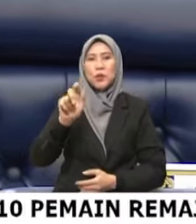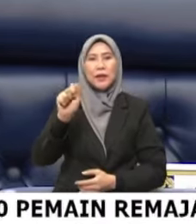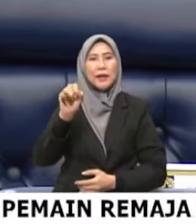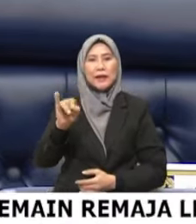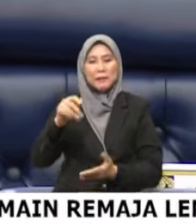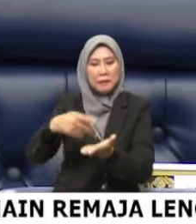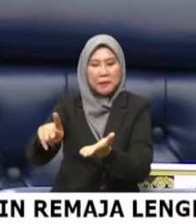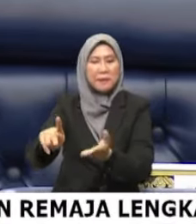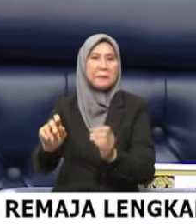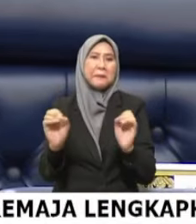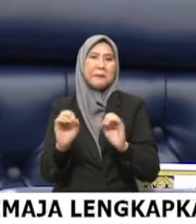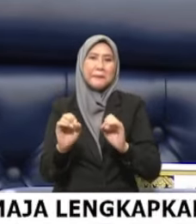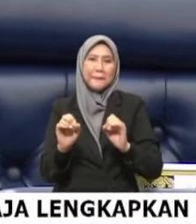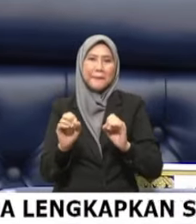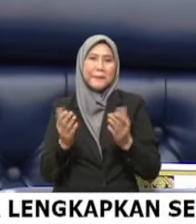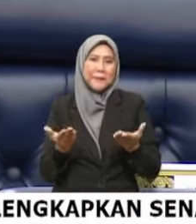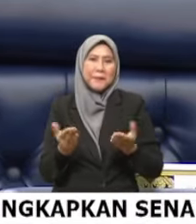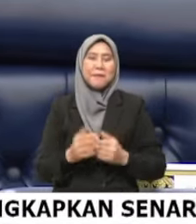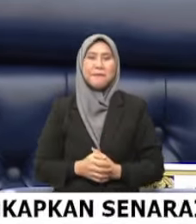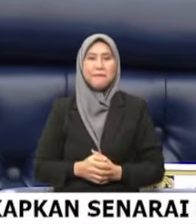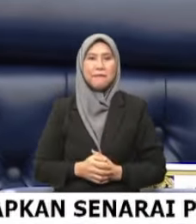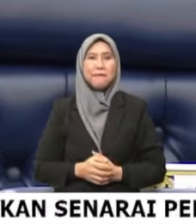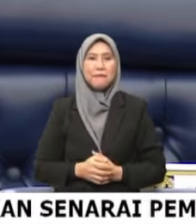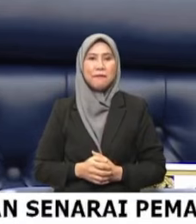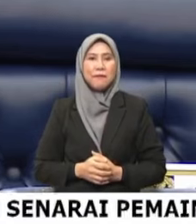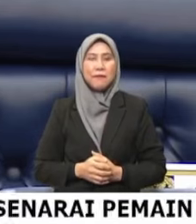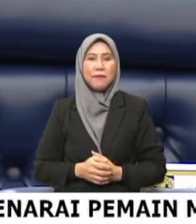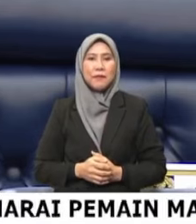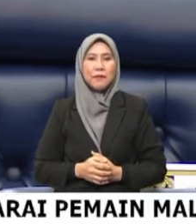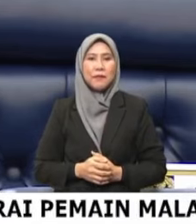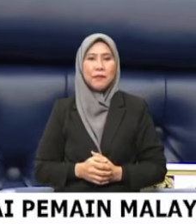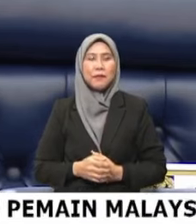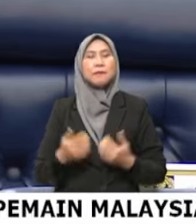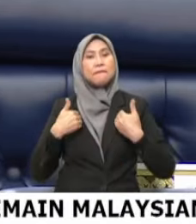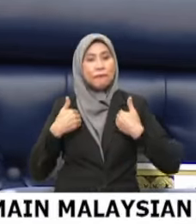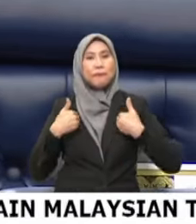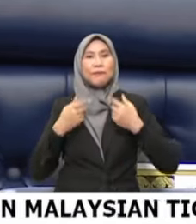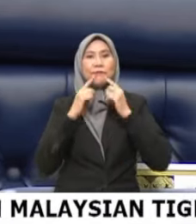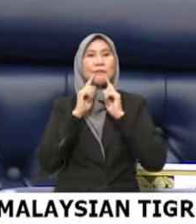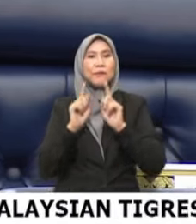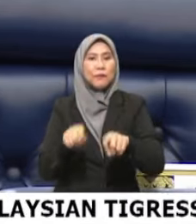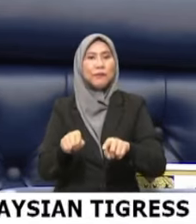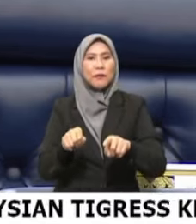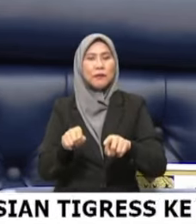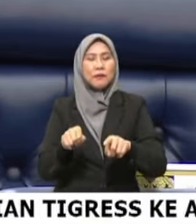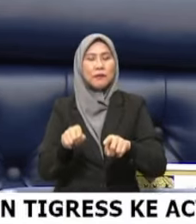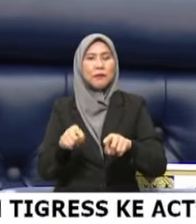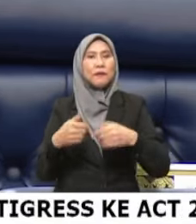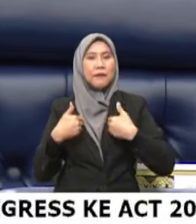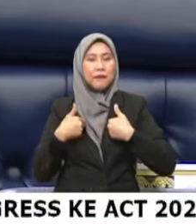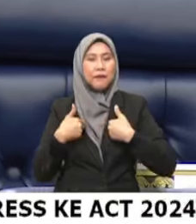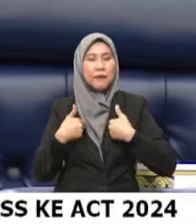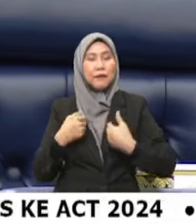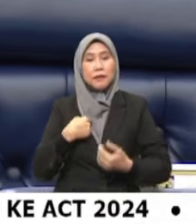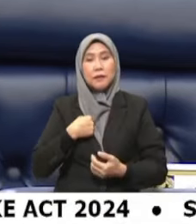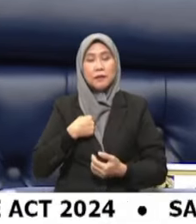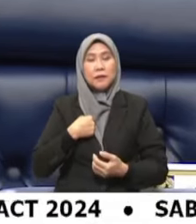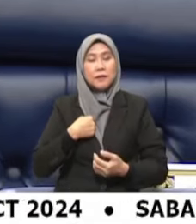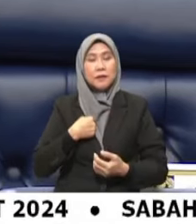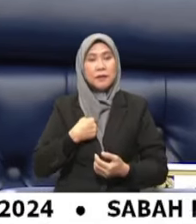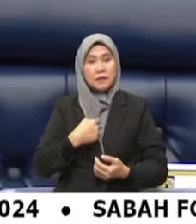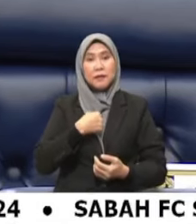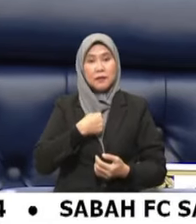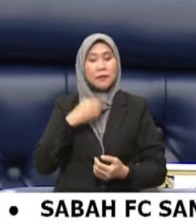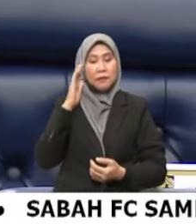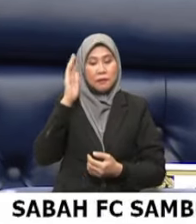dari Lembaga Kelayakan. Pada ini ada jawapan khusus dan saya percaya